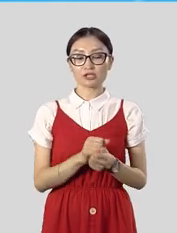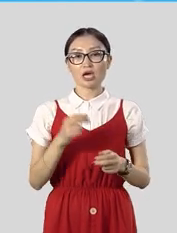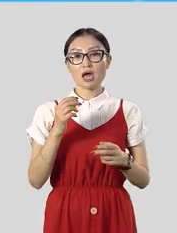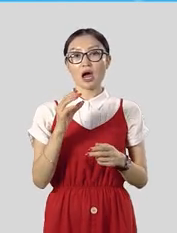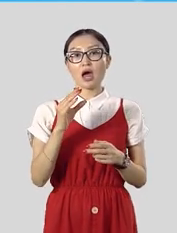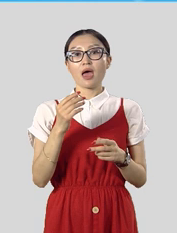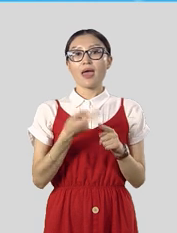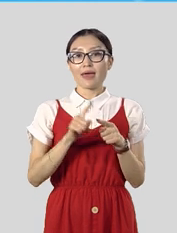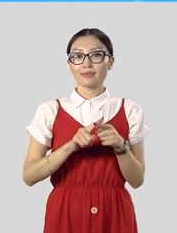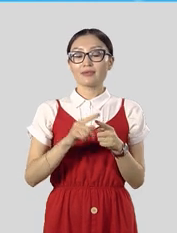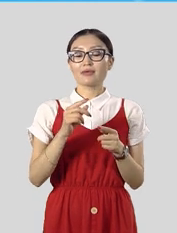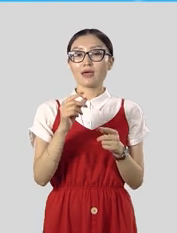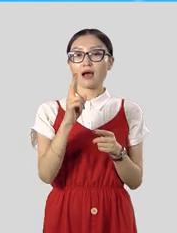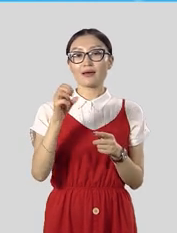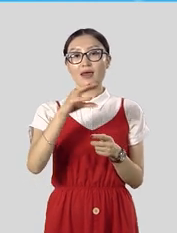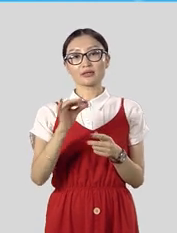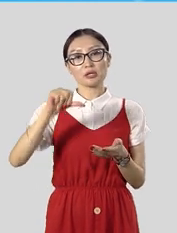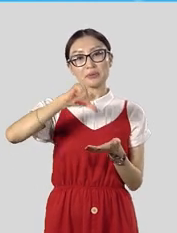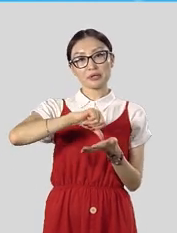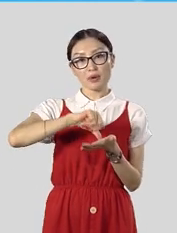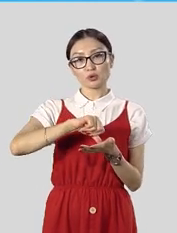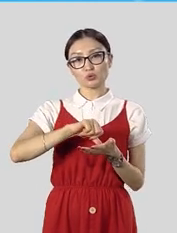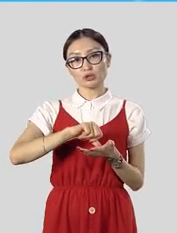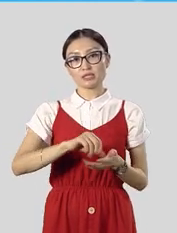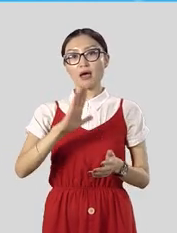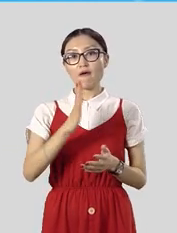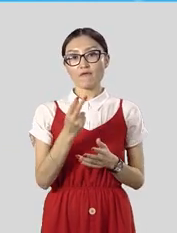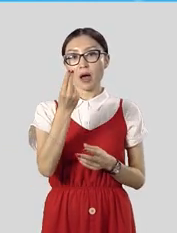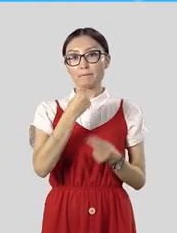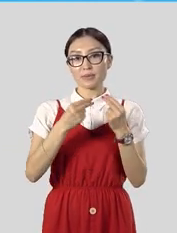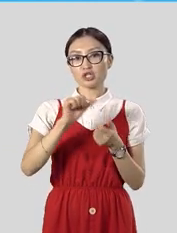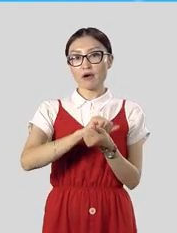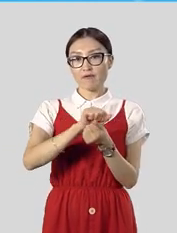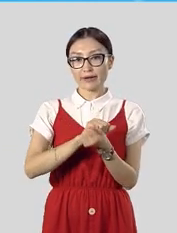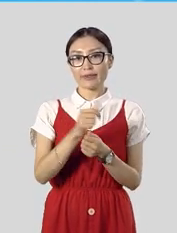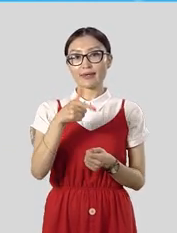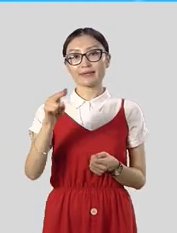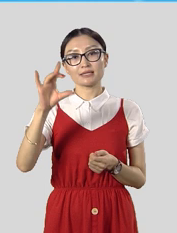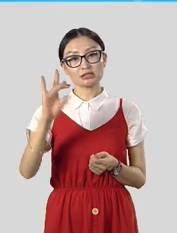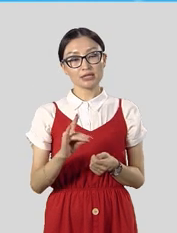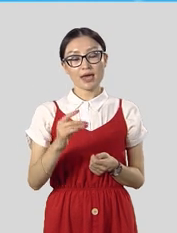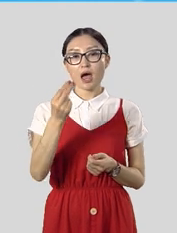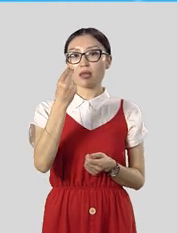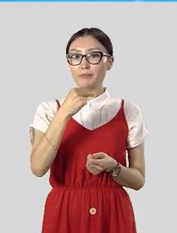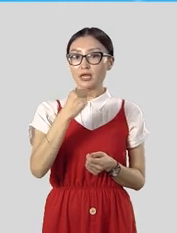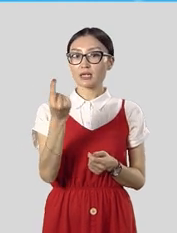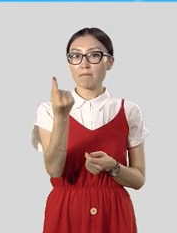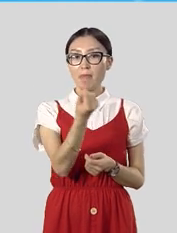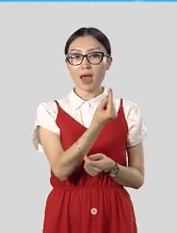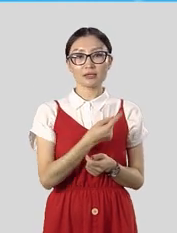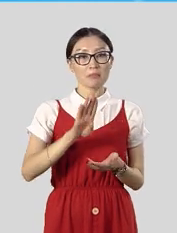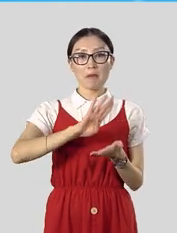клетки. Эти клетки принимают участие в пищеварении в гидре. Гидра питается